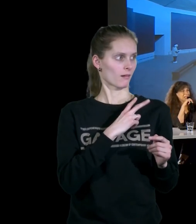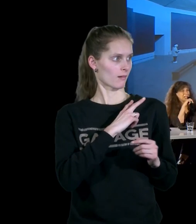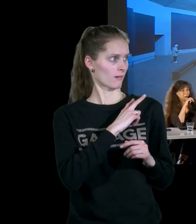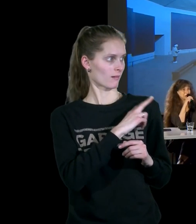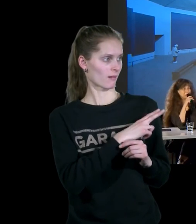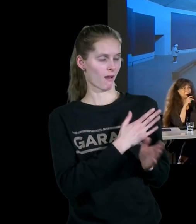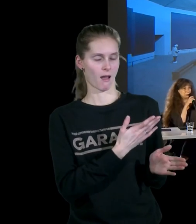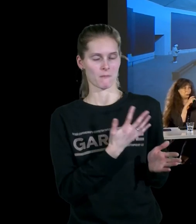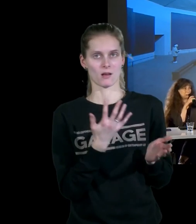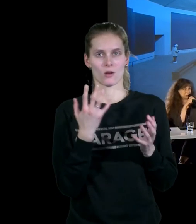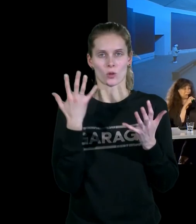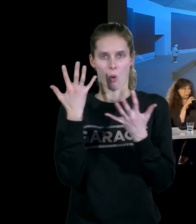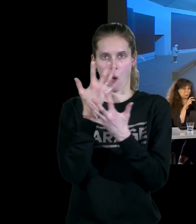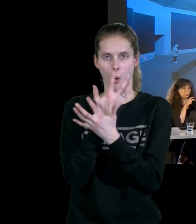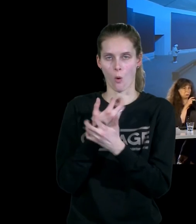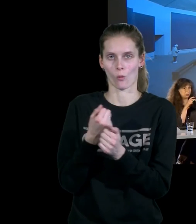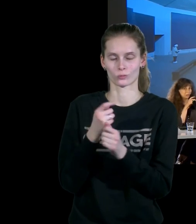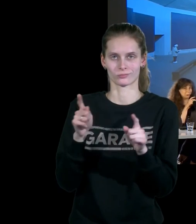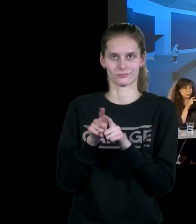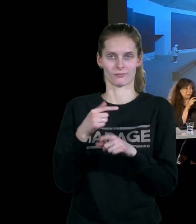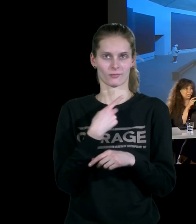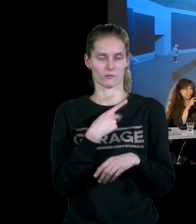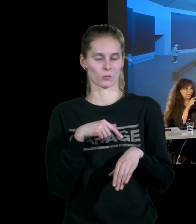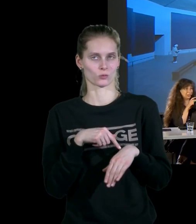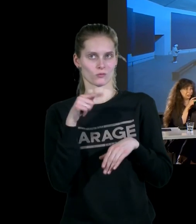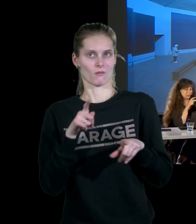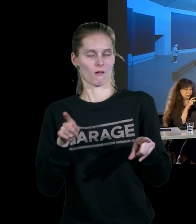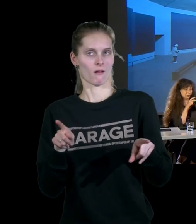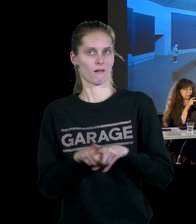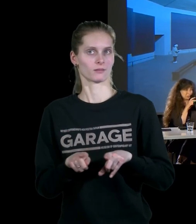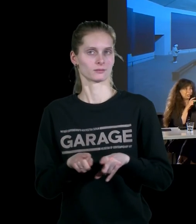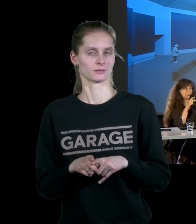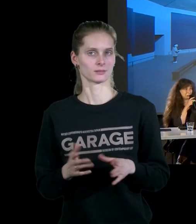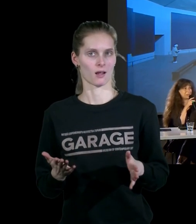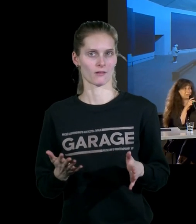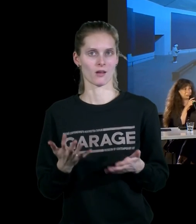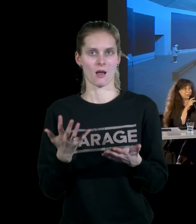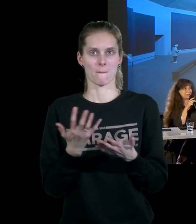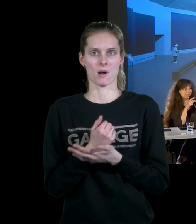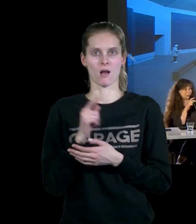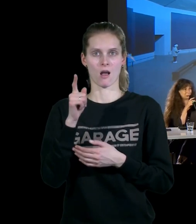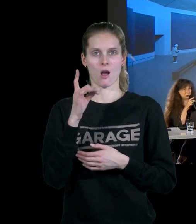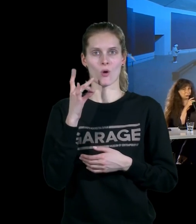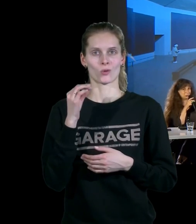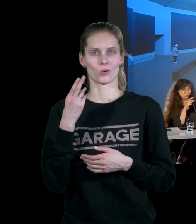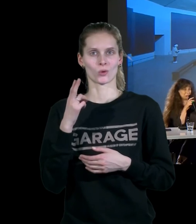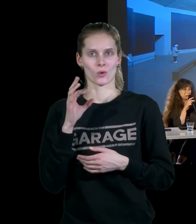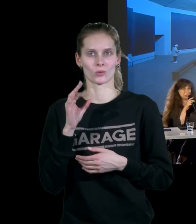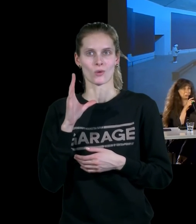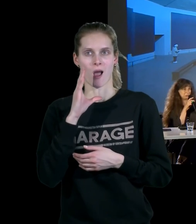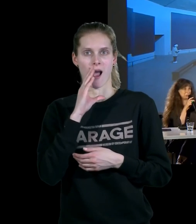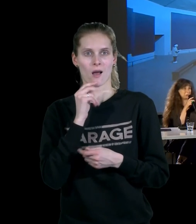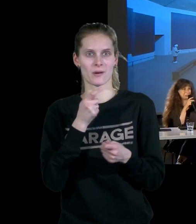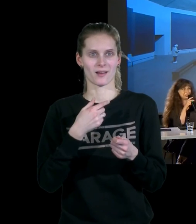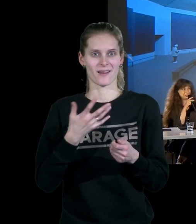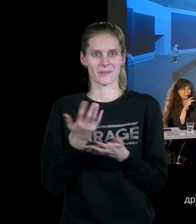рассвет. И что действительно ему удалось, таким образом ему удалось управлять восприятием зрителя настолько, что как